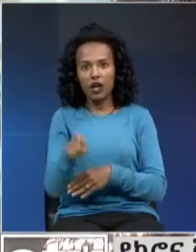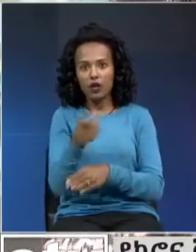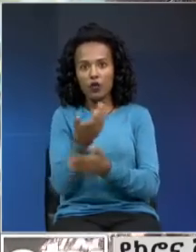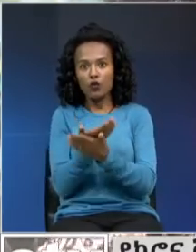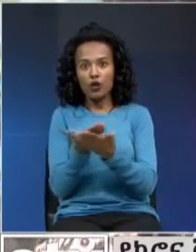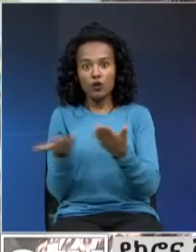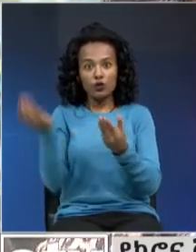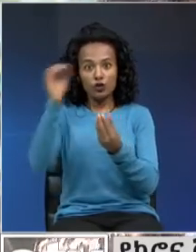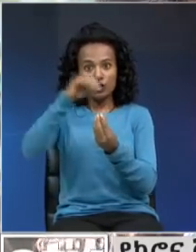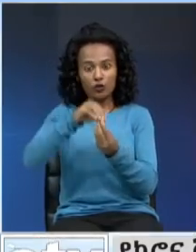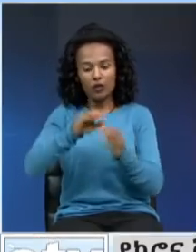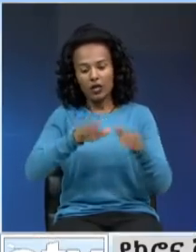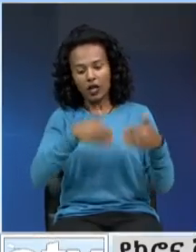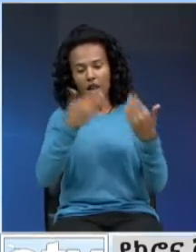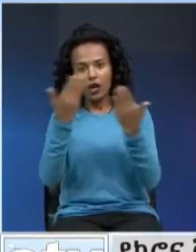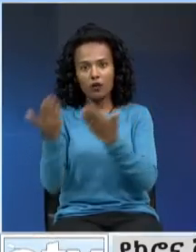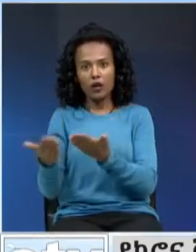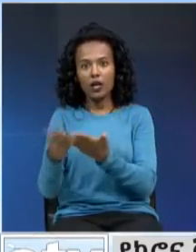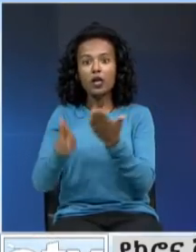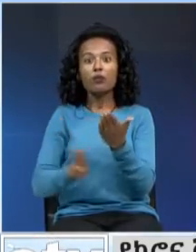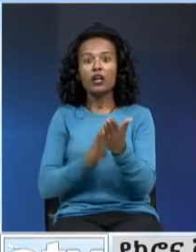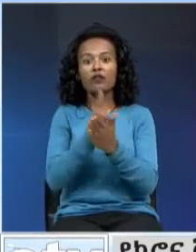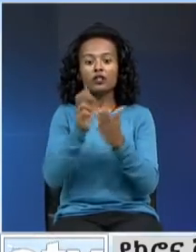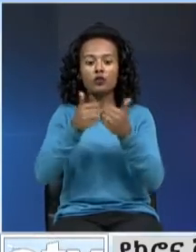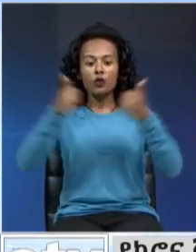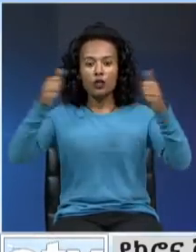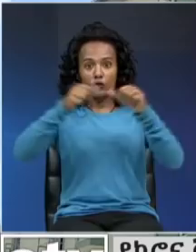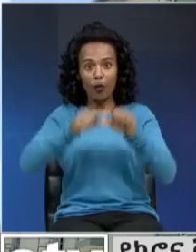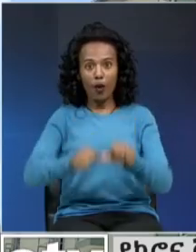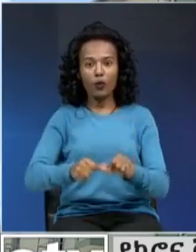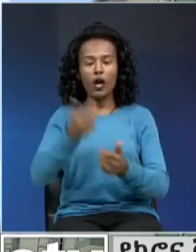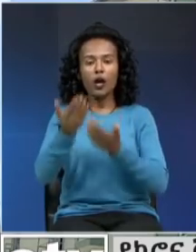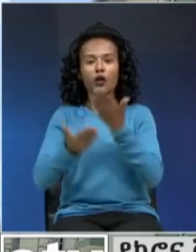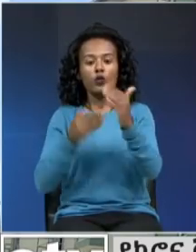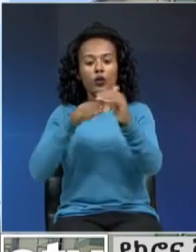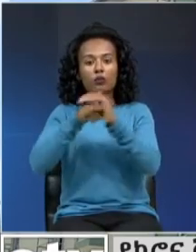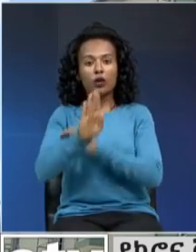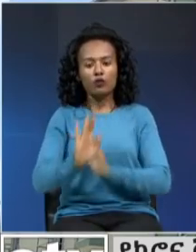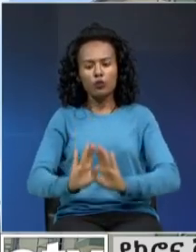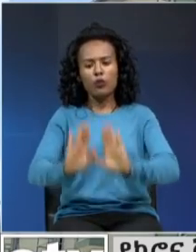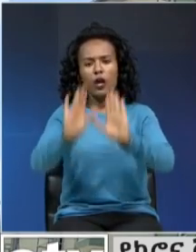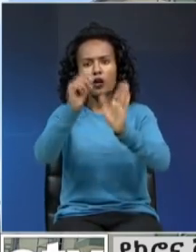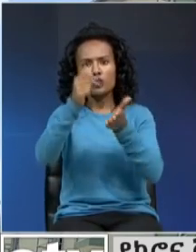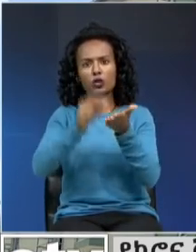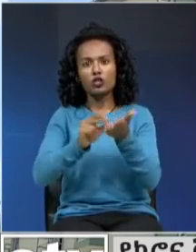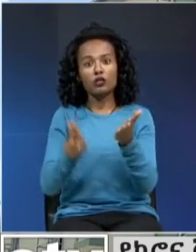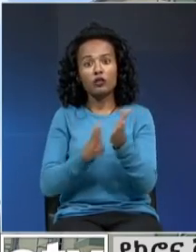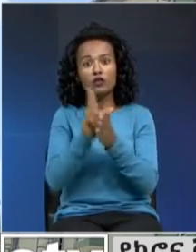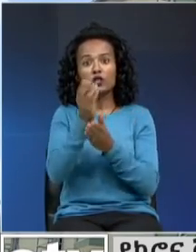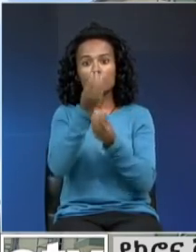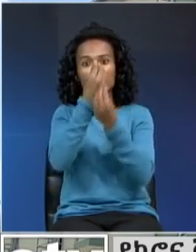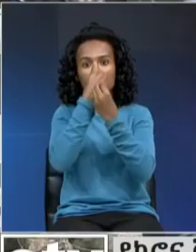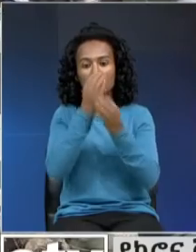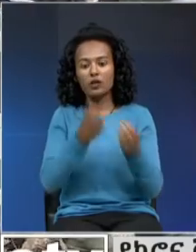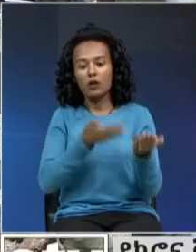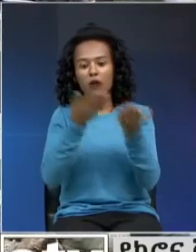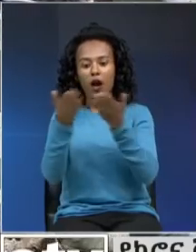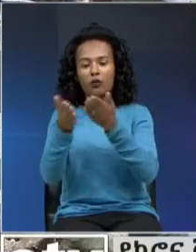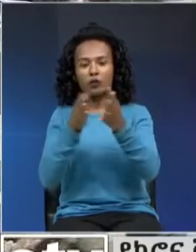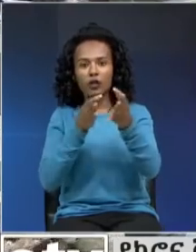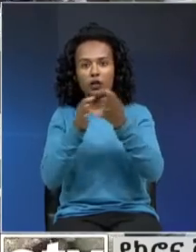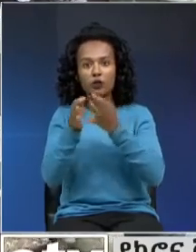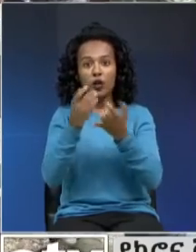ጭምር ያቀርባል። በዩኒቨርሲቲው ለለይቶ ማቆያ አገልግሎት ለሚገቡትም በራሱ በጀት ዩኒቨርሲቲው ምግብ እንደሚያቀርብም